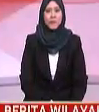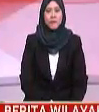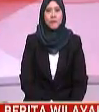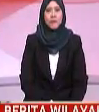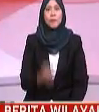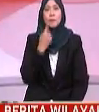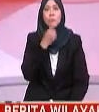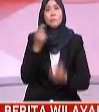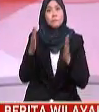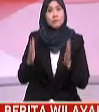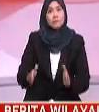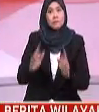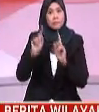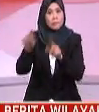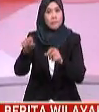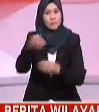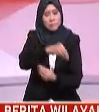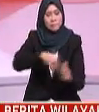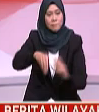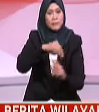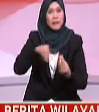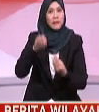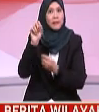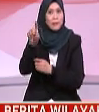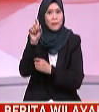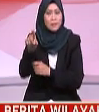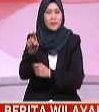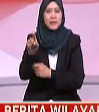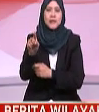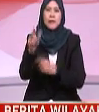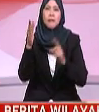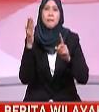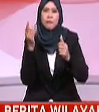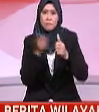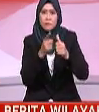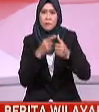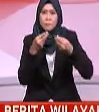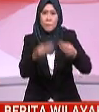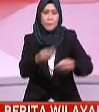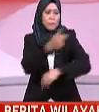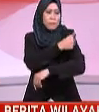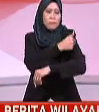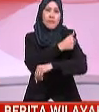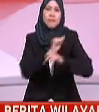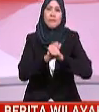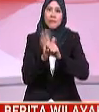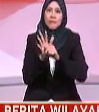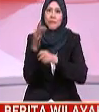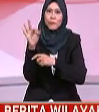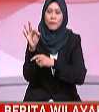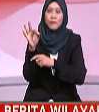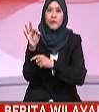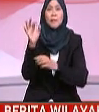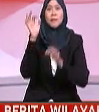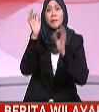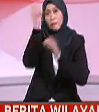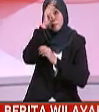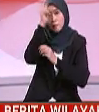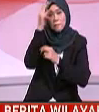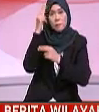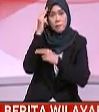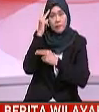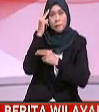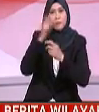Bakal Jemaah Haji Malaysia tahun ini bakal diberi keutamaan dalam pemberian vaksin COVID-19 apabila Kerajaan Arab